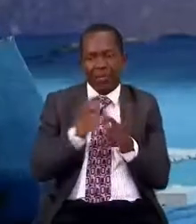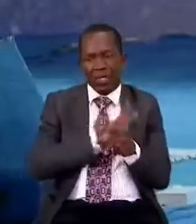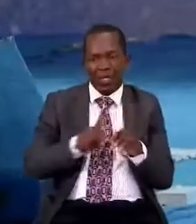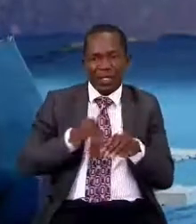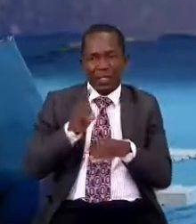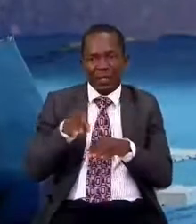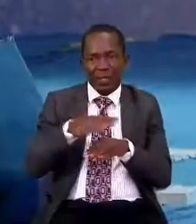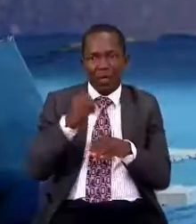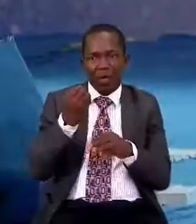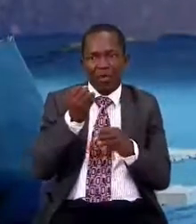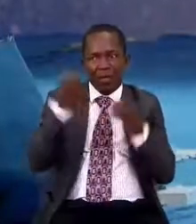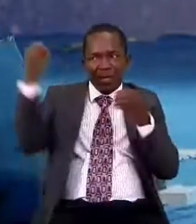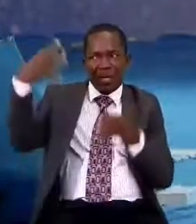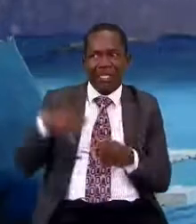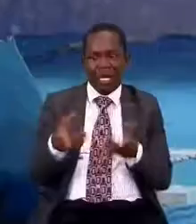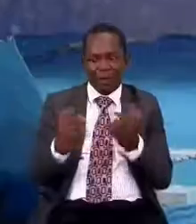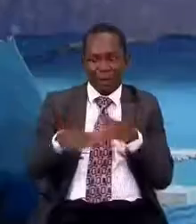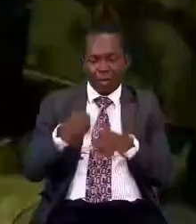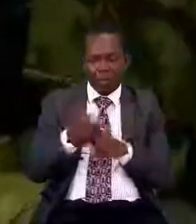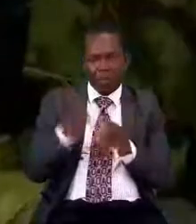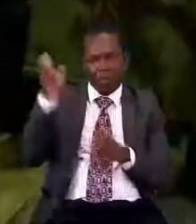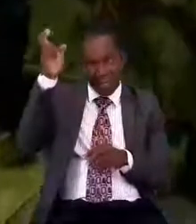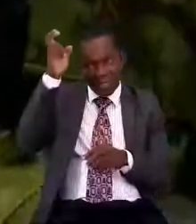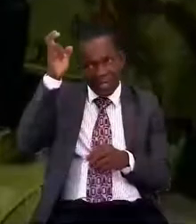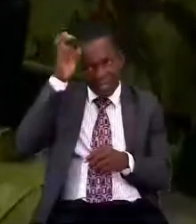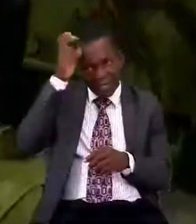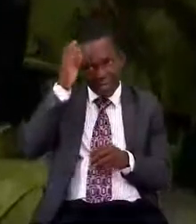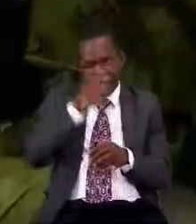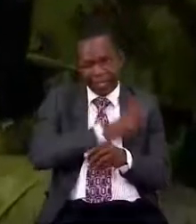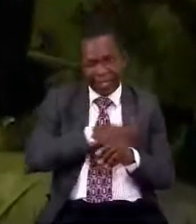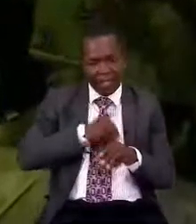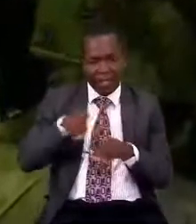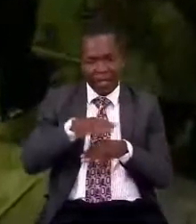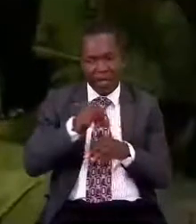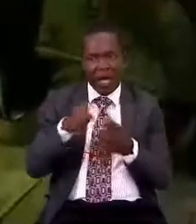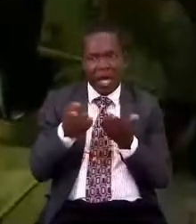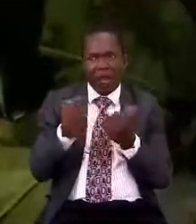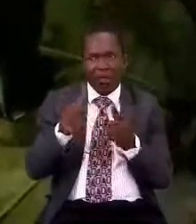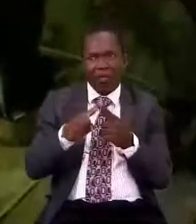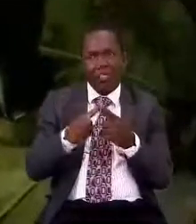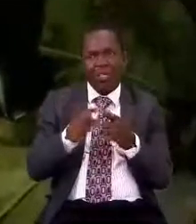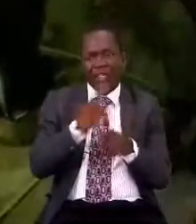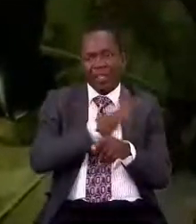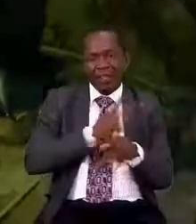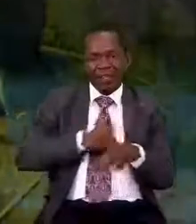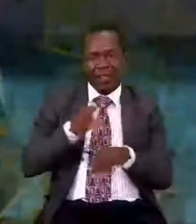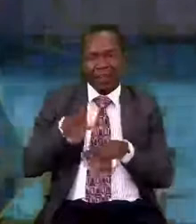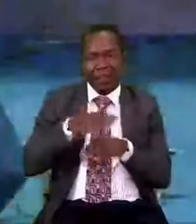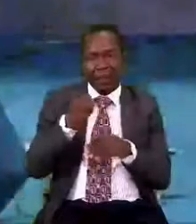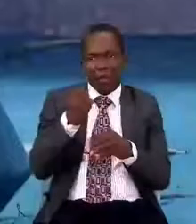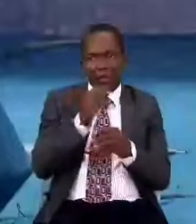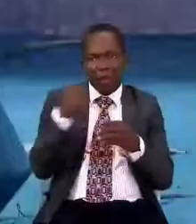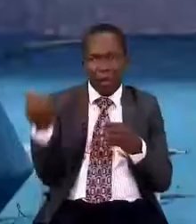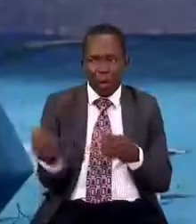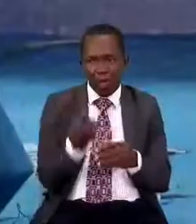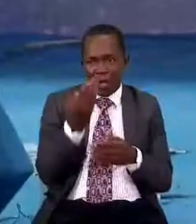royaume de son Fils unique, le royaume du Sauveur. Comment sortir